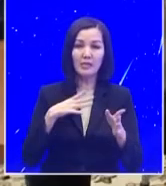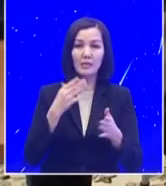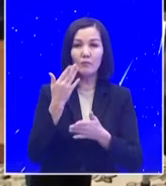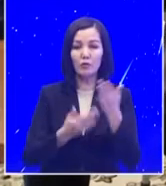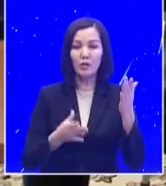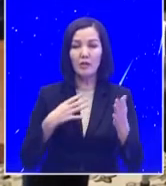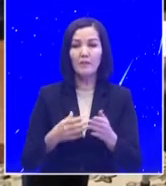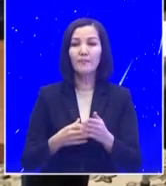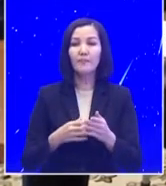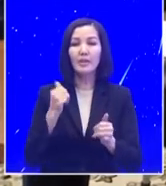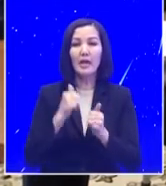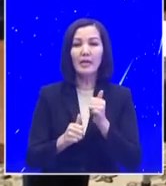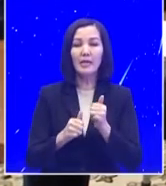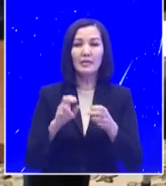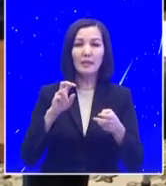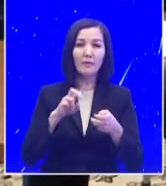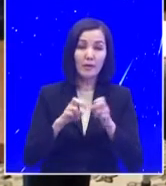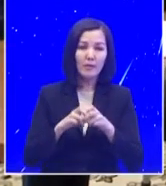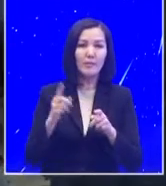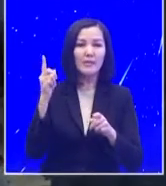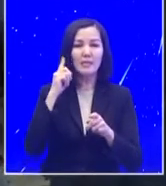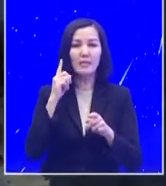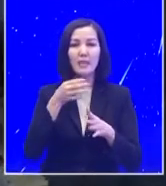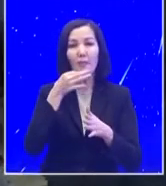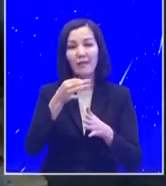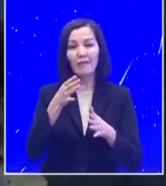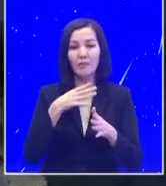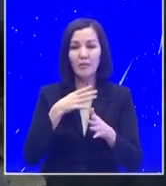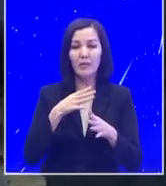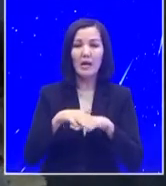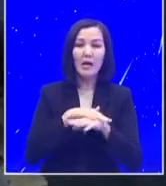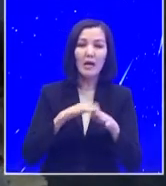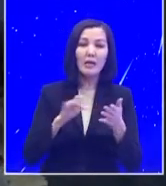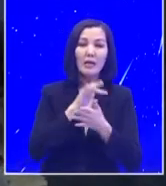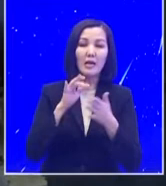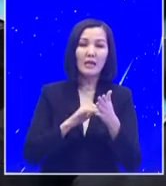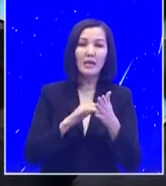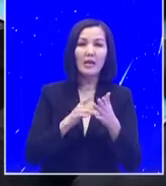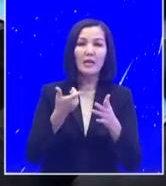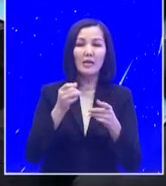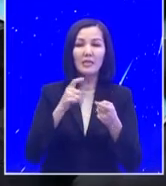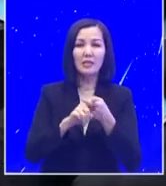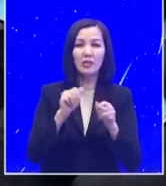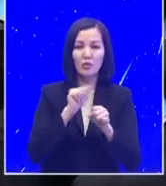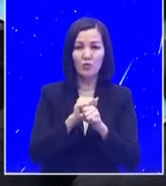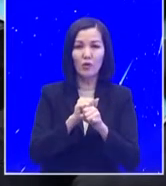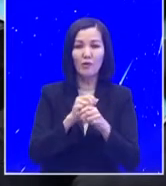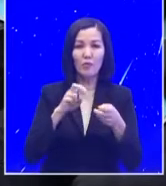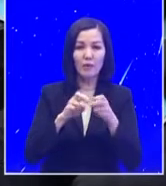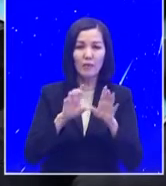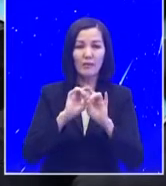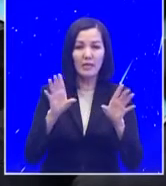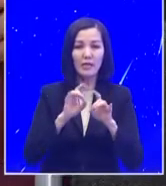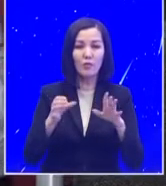қабылдау өткізді. Әрқайсының жеке-жеке тыңдап, тұшымды жауап берді. Халық шаһардағы газдың жиі өшіп қалу туралы мәселесін көтерді. Бұл